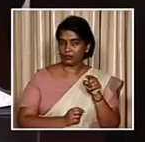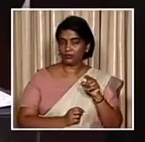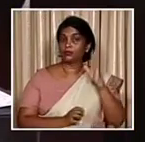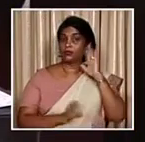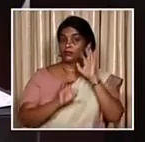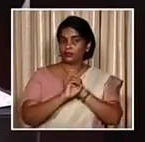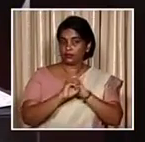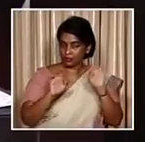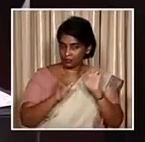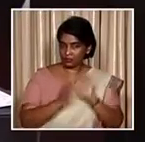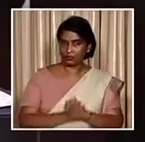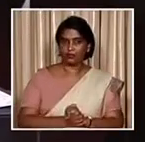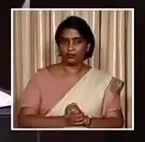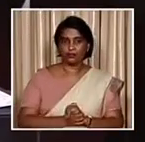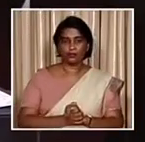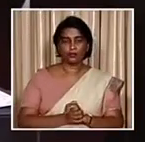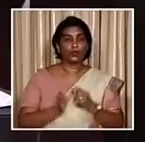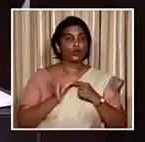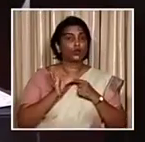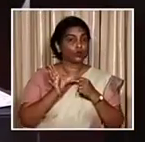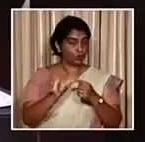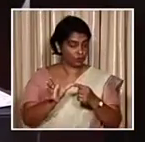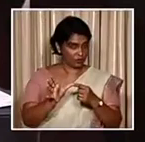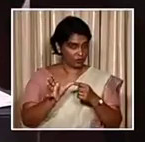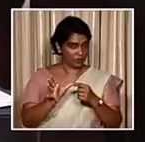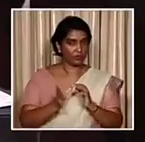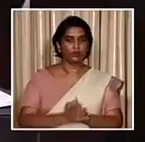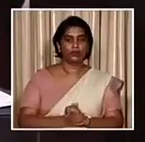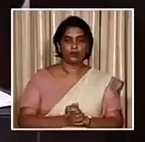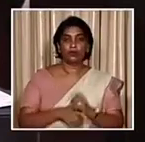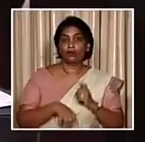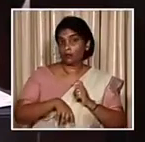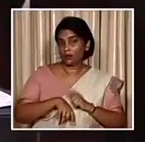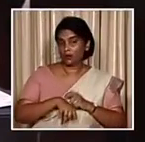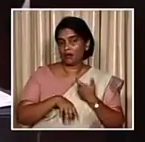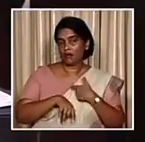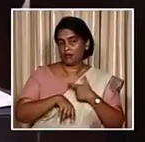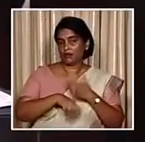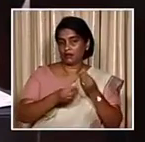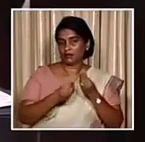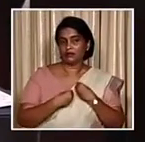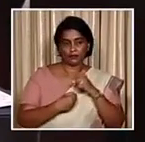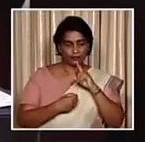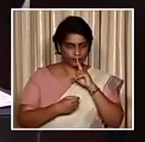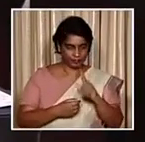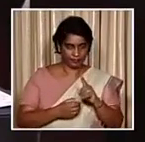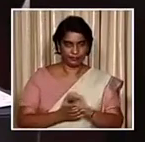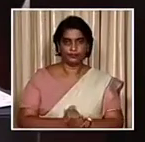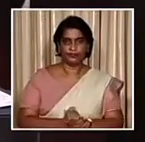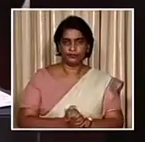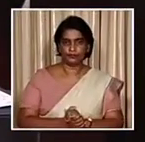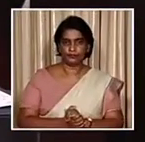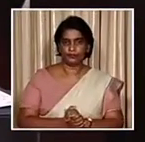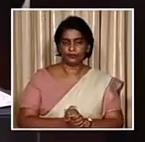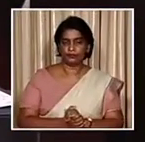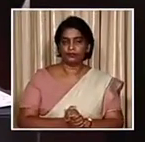ප්‍රකාශයට පිළිතුරක් ලබා දීම සඳහා මටත් අවස්ථාවක් ලබා දෙන්නයි කියලා මම ඉල්ලීමක් කරනවා. මේ